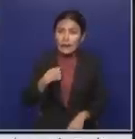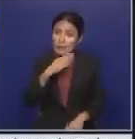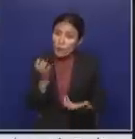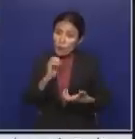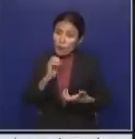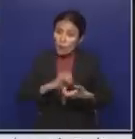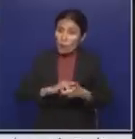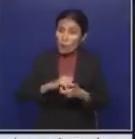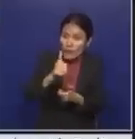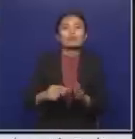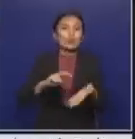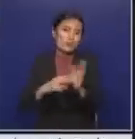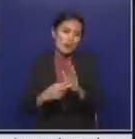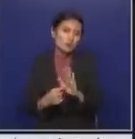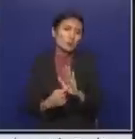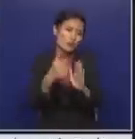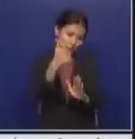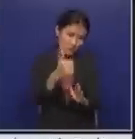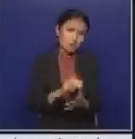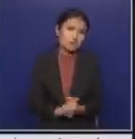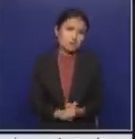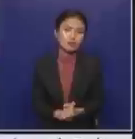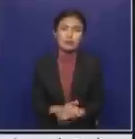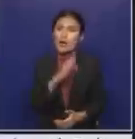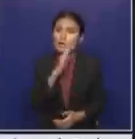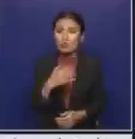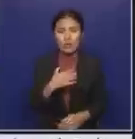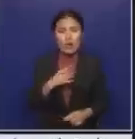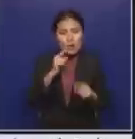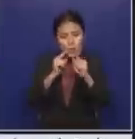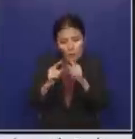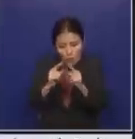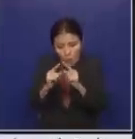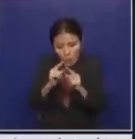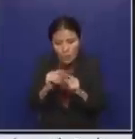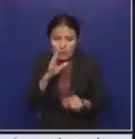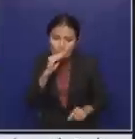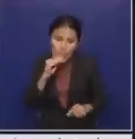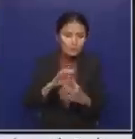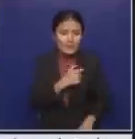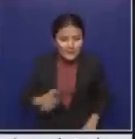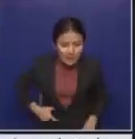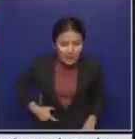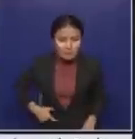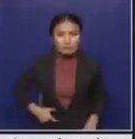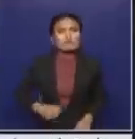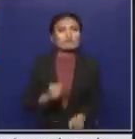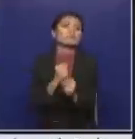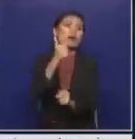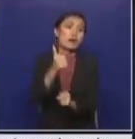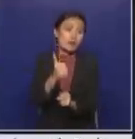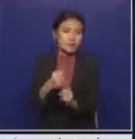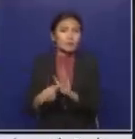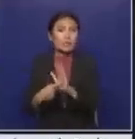ที่เกี่ยวข้องกับสถาบันพระมหากษัตริย์ในสังคมภายนอกมีวุฒิภาวะตามไปด้วยมีแต่สิ่งที่รัฐบาล